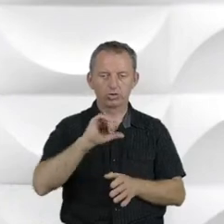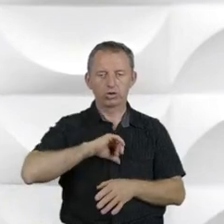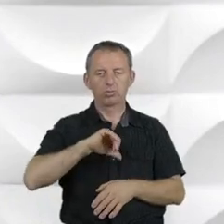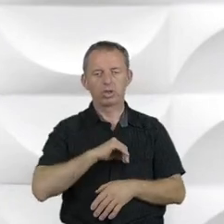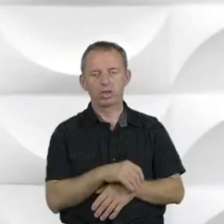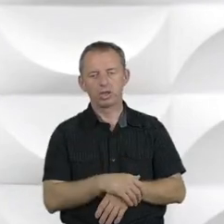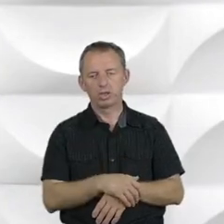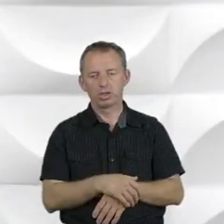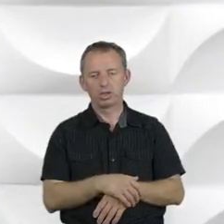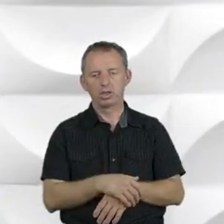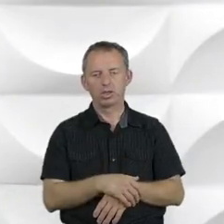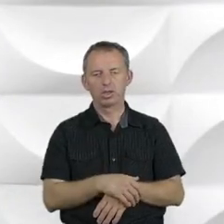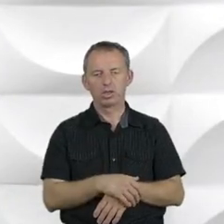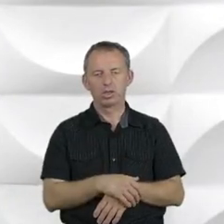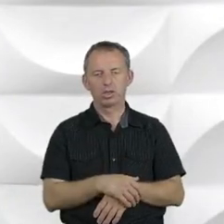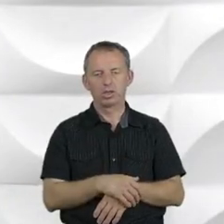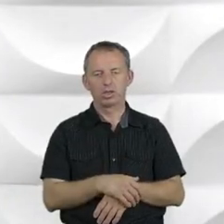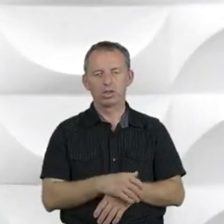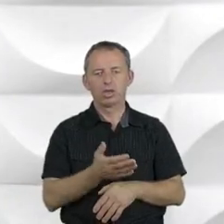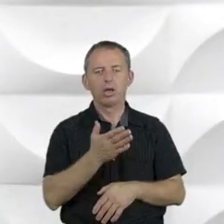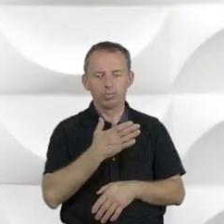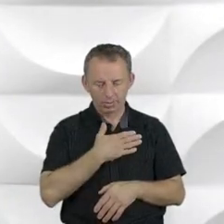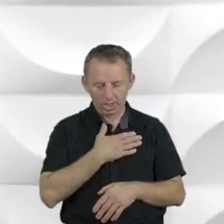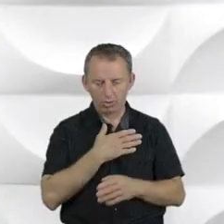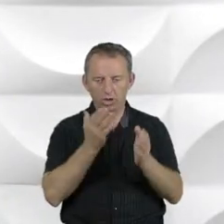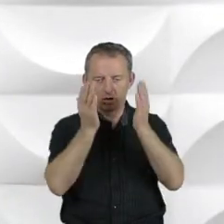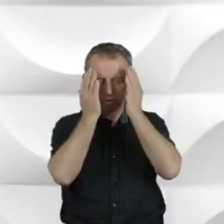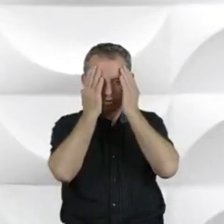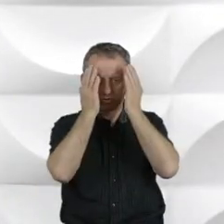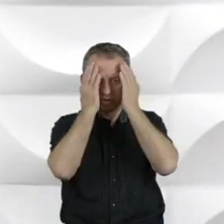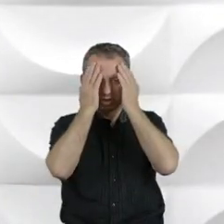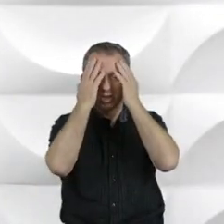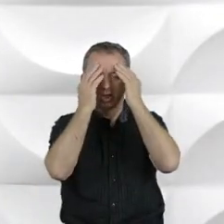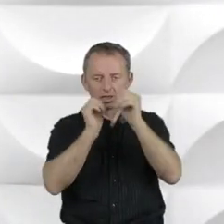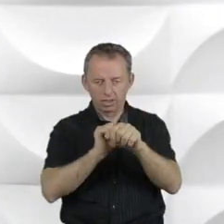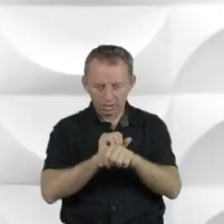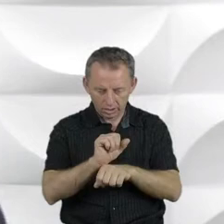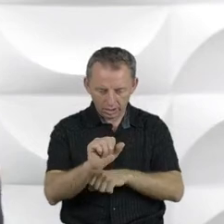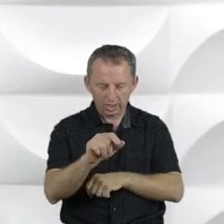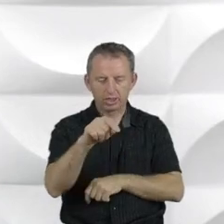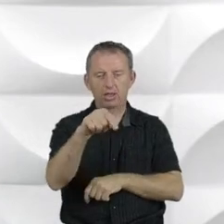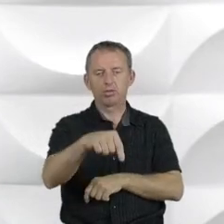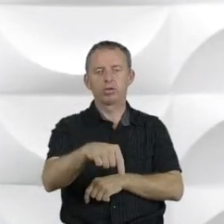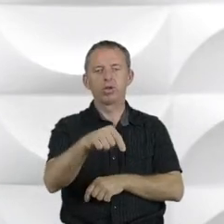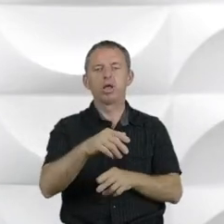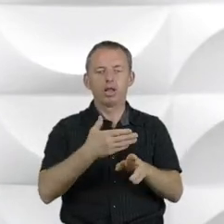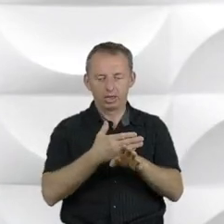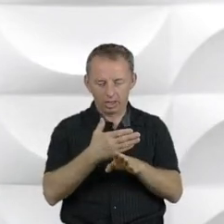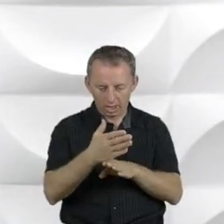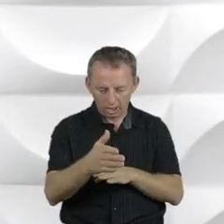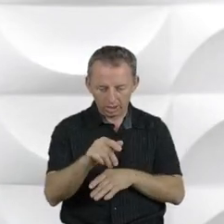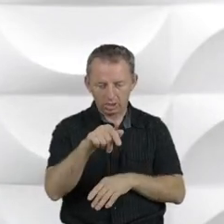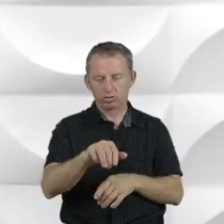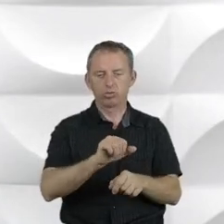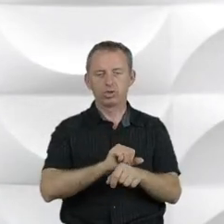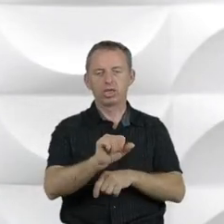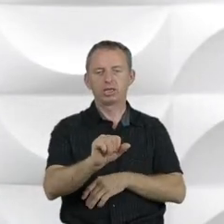i miałem świadomość, że jestem tutaj. Boże, to nadal tu jestem?